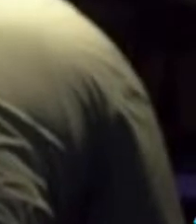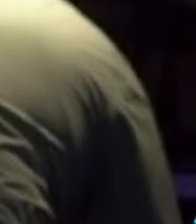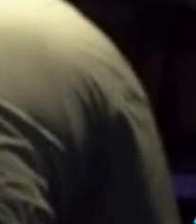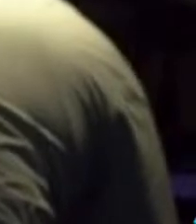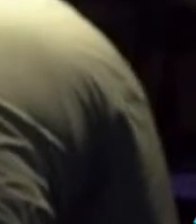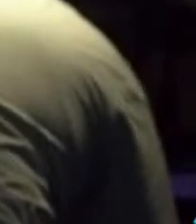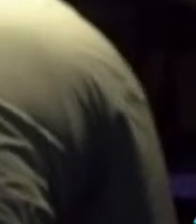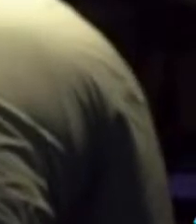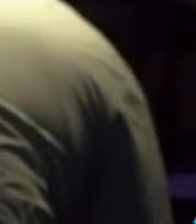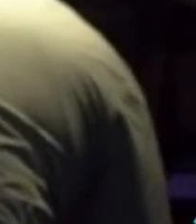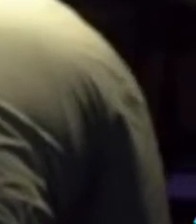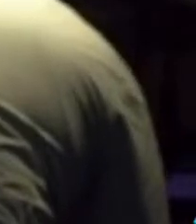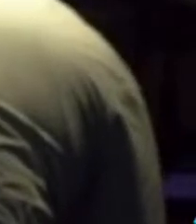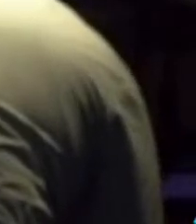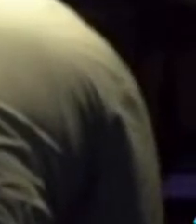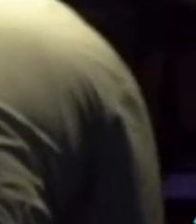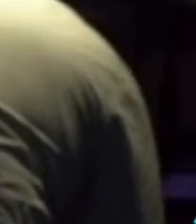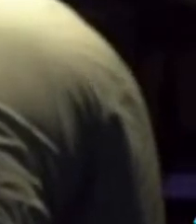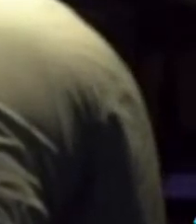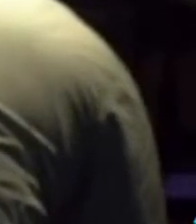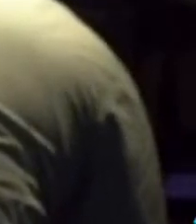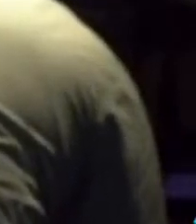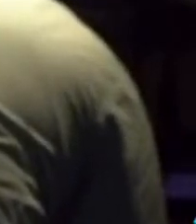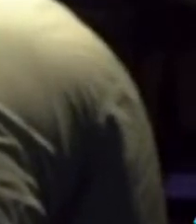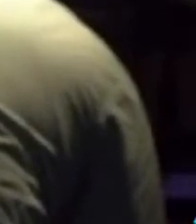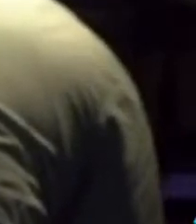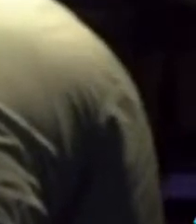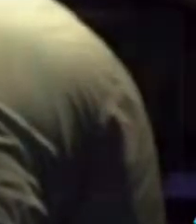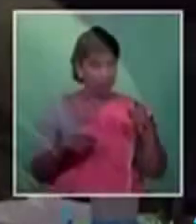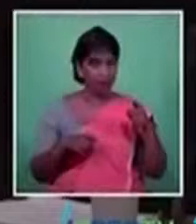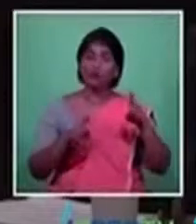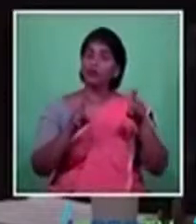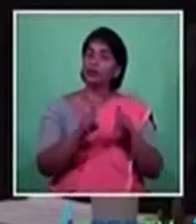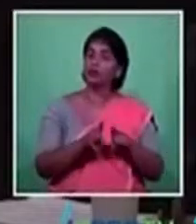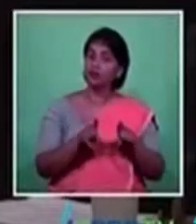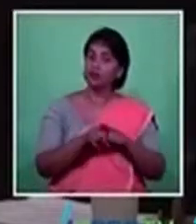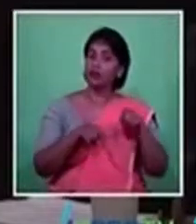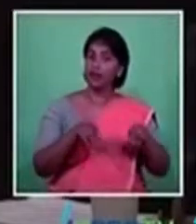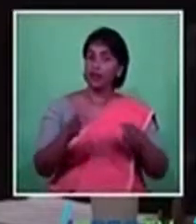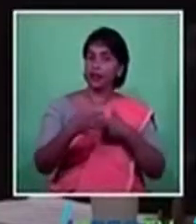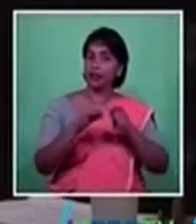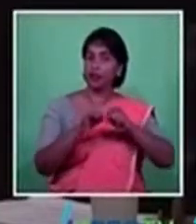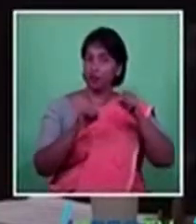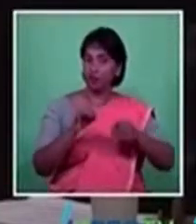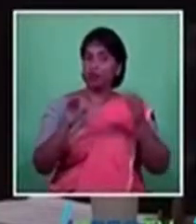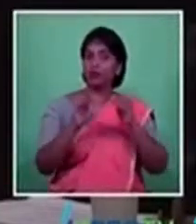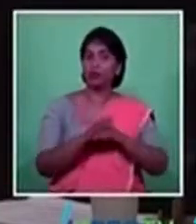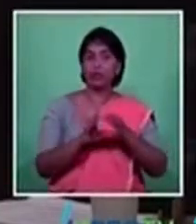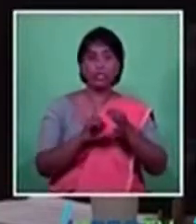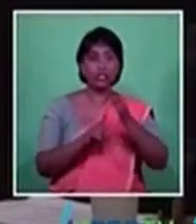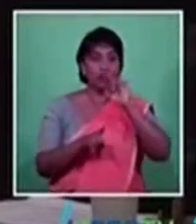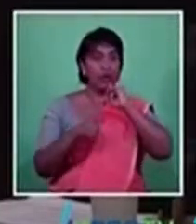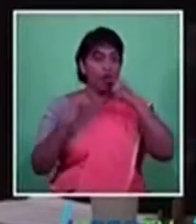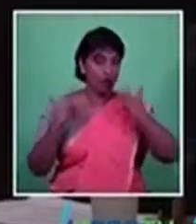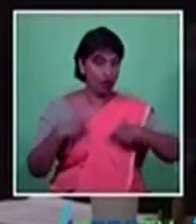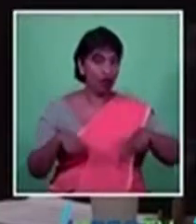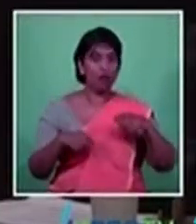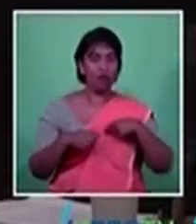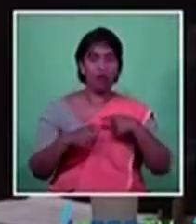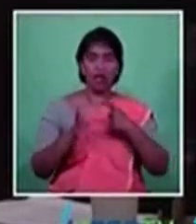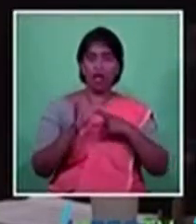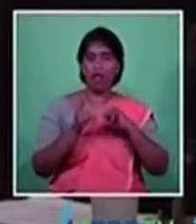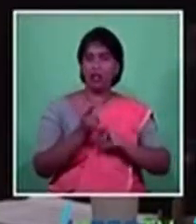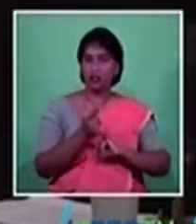withdrew that letter, citing a technicality. මේ කැබිනට් මණ්ඩල නියෝජනය කරන ජනාධිපති නීතිඥවරුනි කවුද අලි